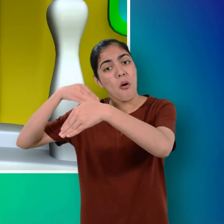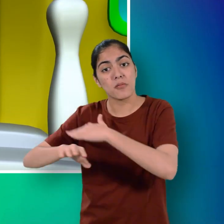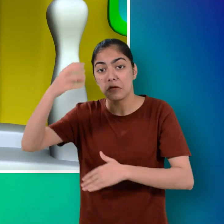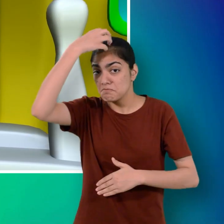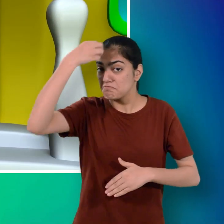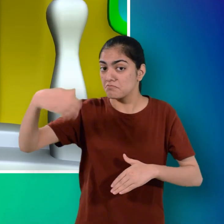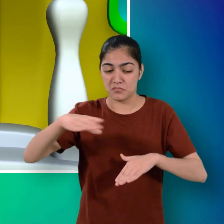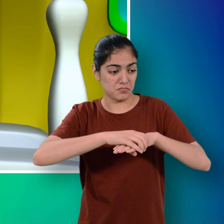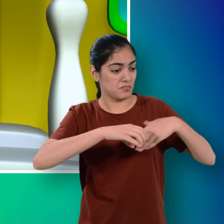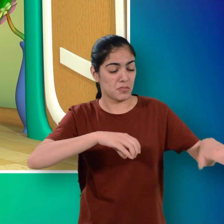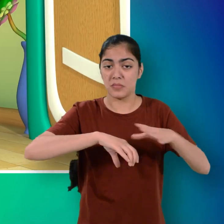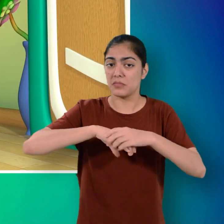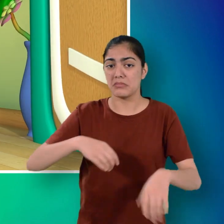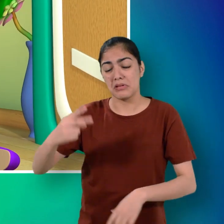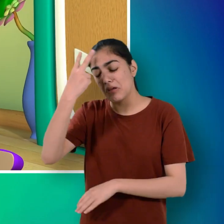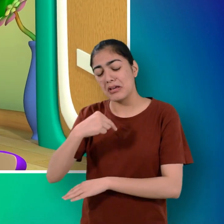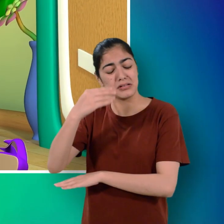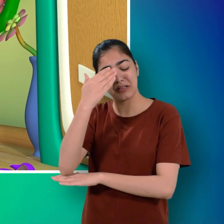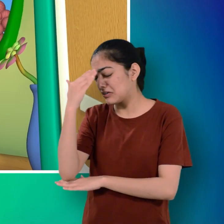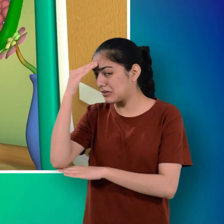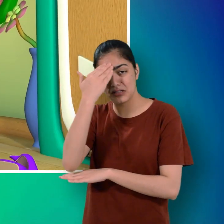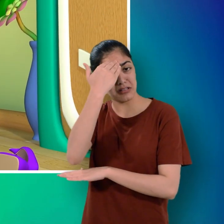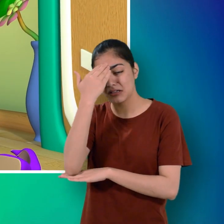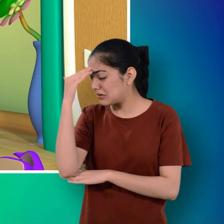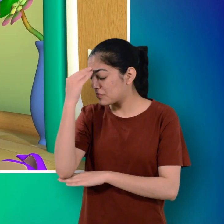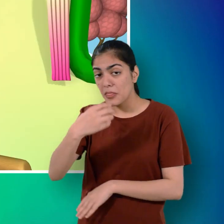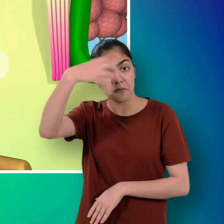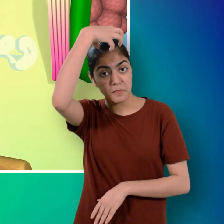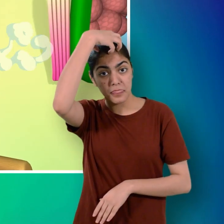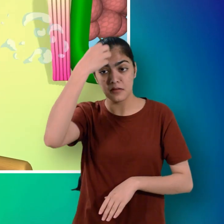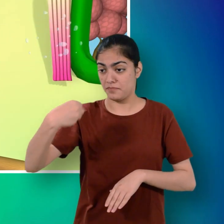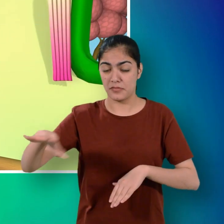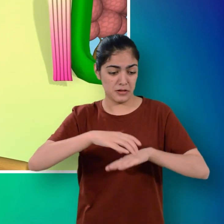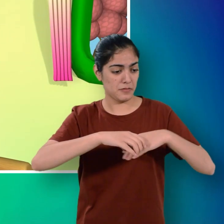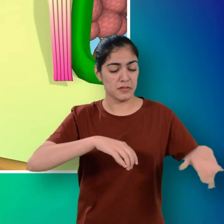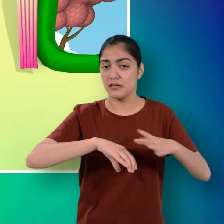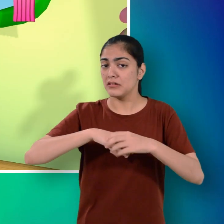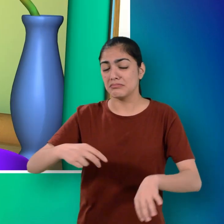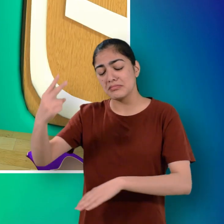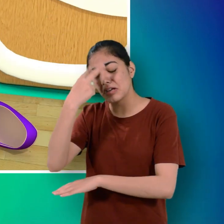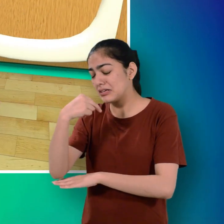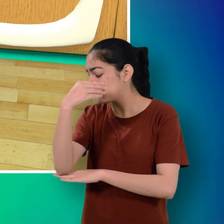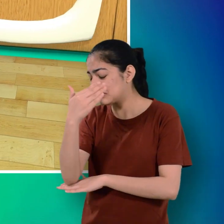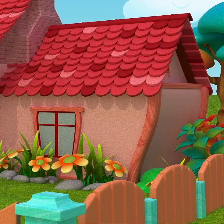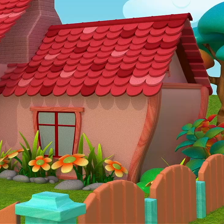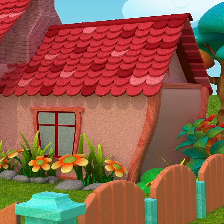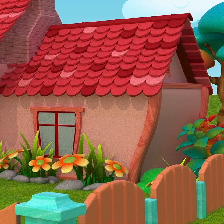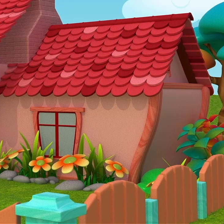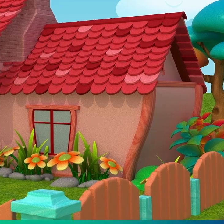रोते वापस घर को आए। फेंकी टोपी फेंका जूता रोए और पछताए।